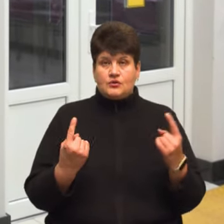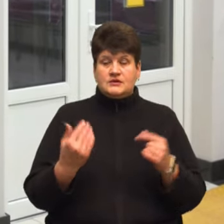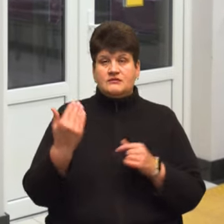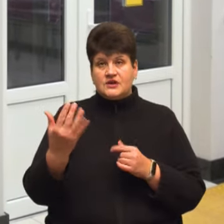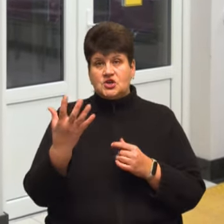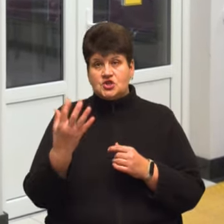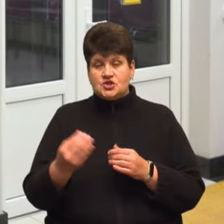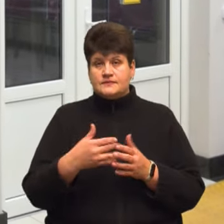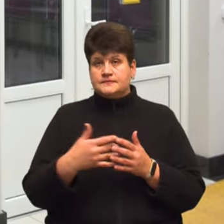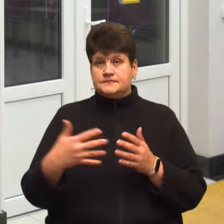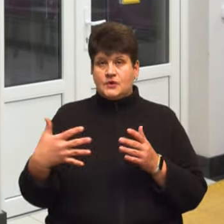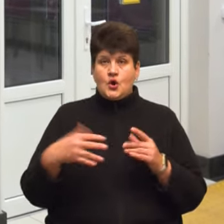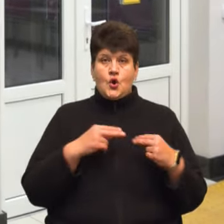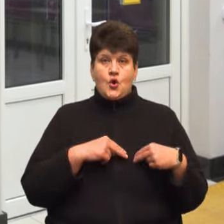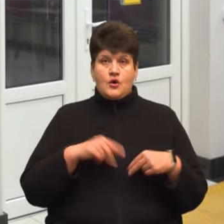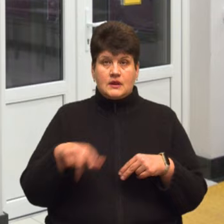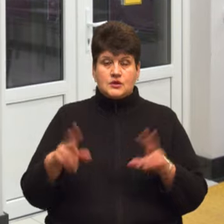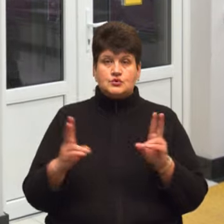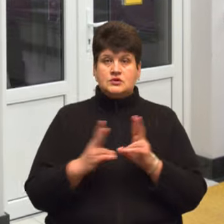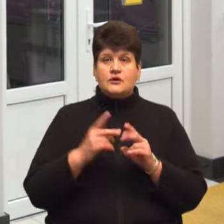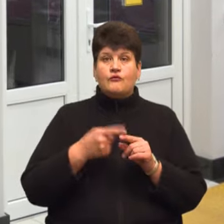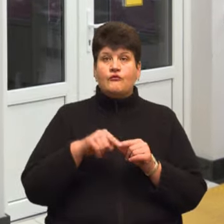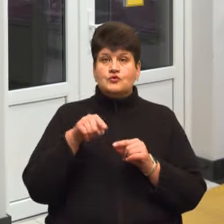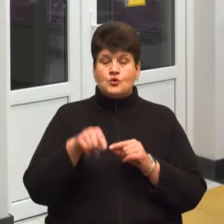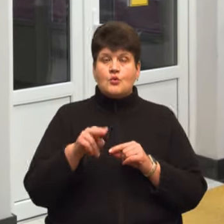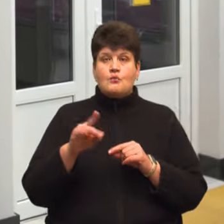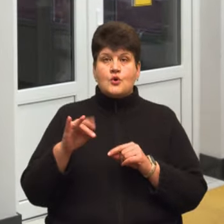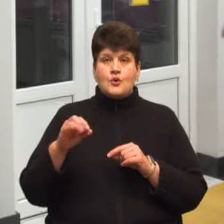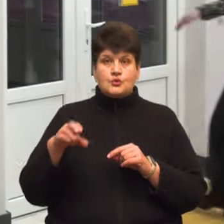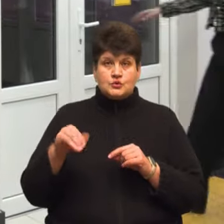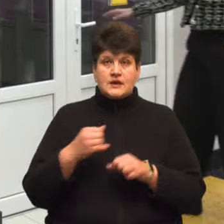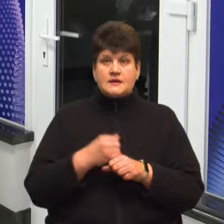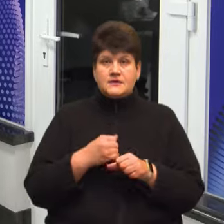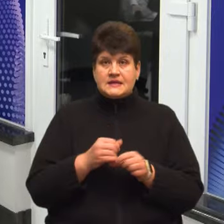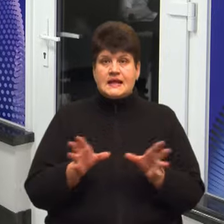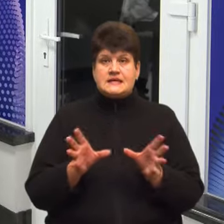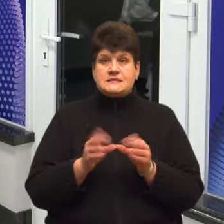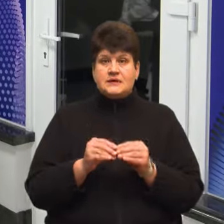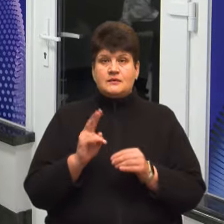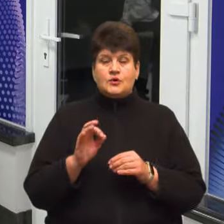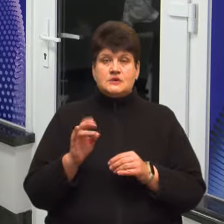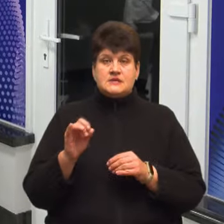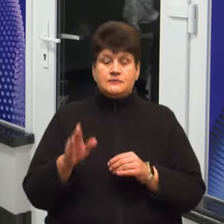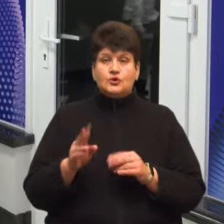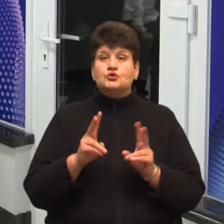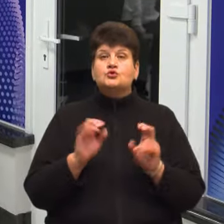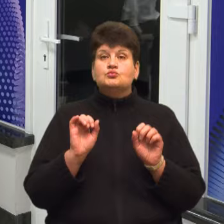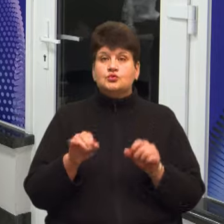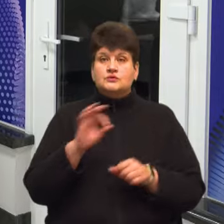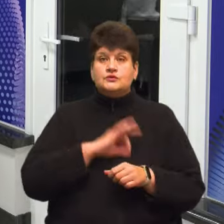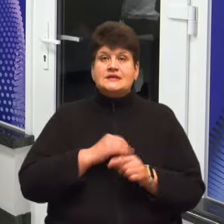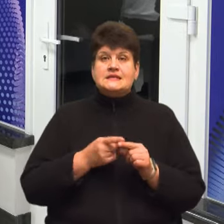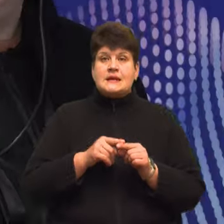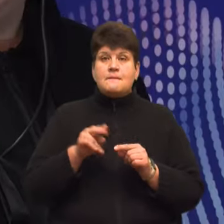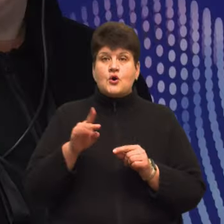декілька колег зустрічаєтесь в цьому віртуальному просторі і працюєте над спільним концептом хто зможе використовувати цей простір